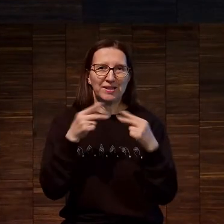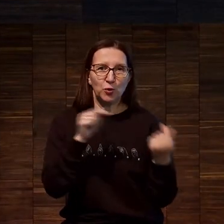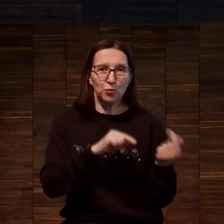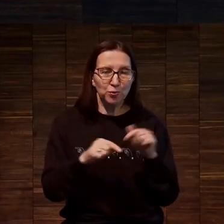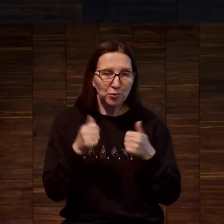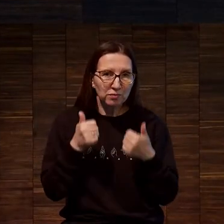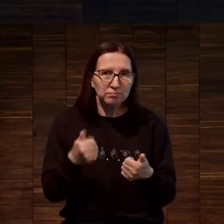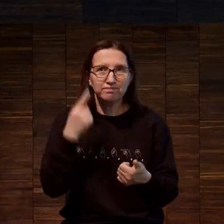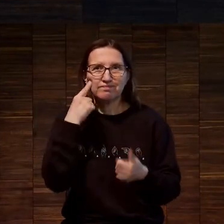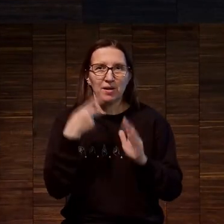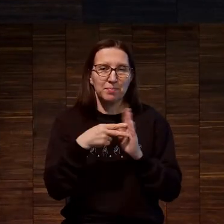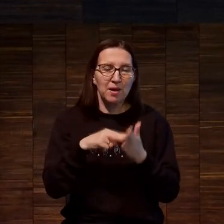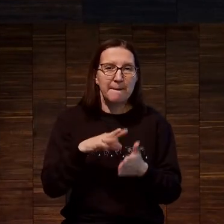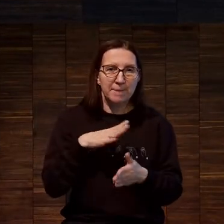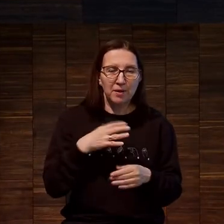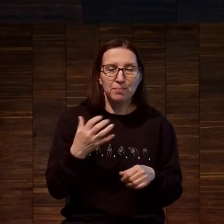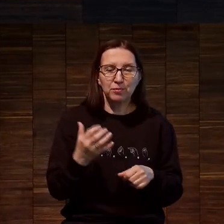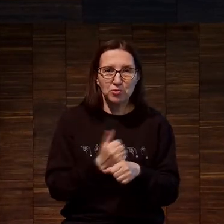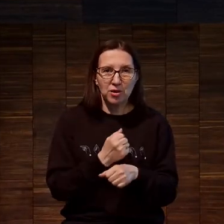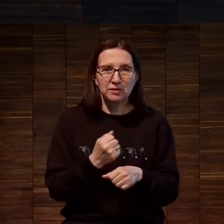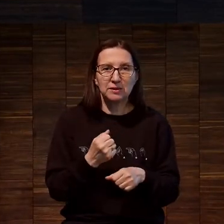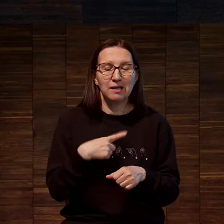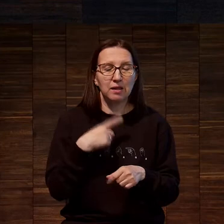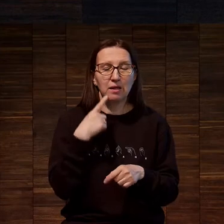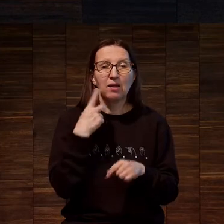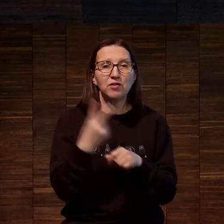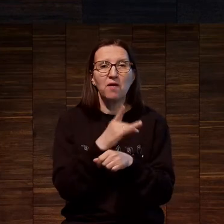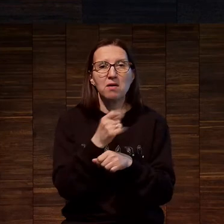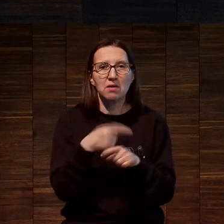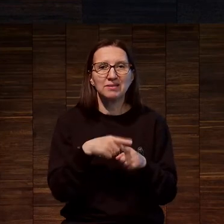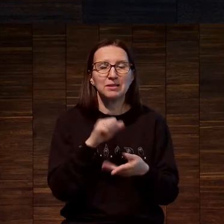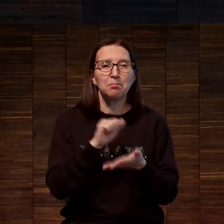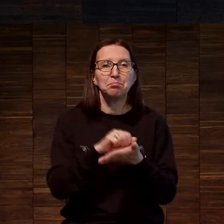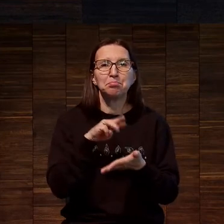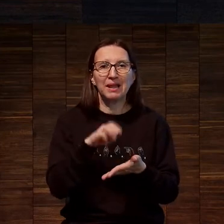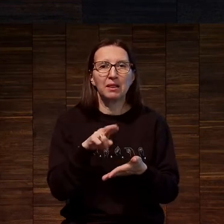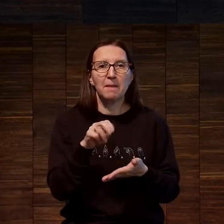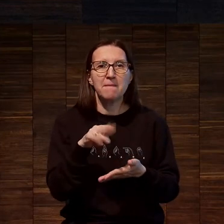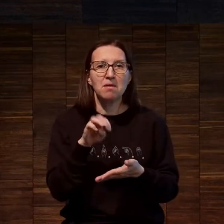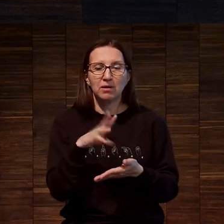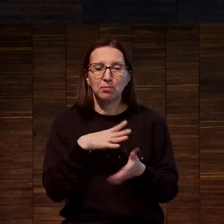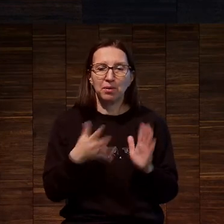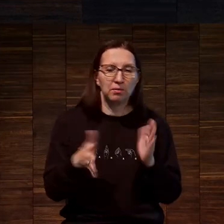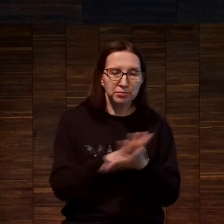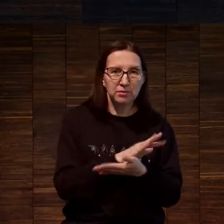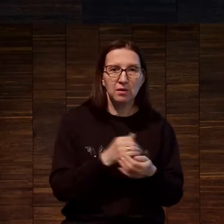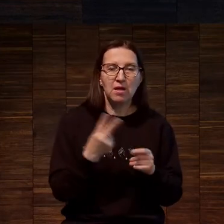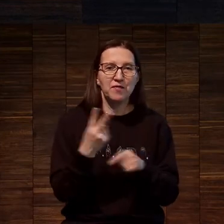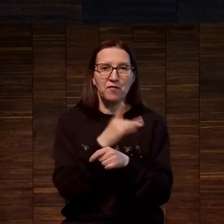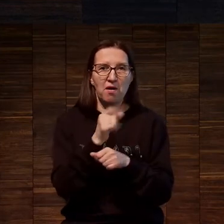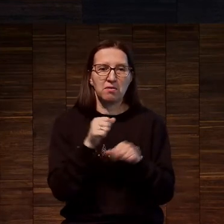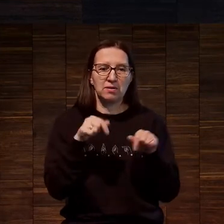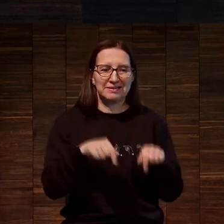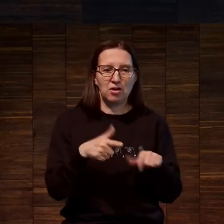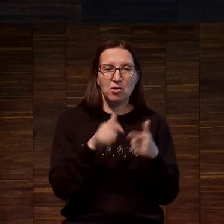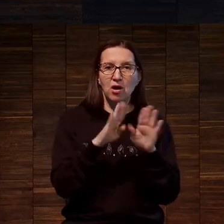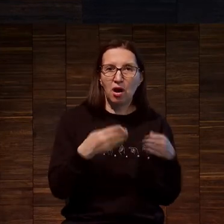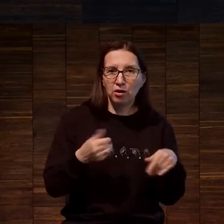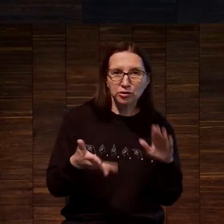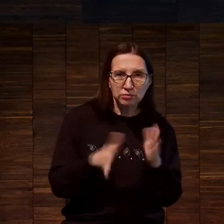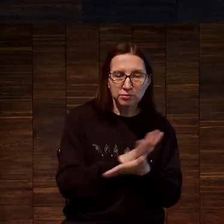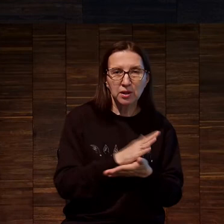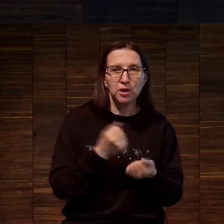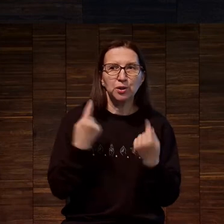И принт-маркет уже отменялся, по-моему, 2 раза. То есть предыдущий в гараже, еще вот этот зимний. Вот. Поэтому все были...